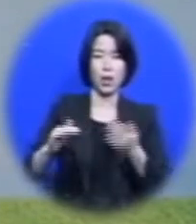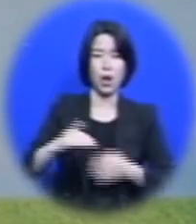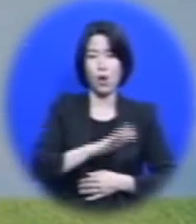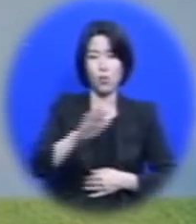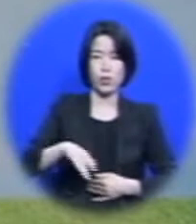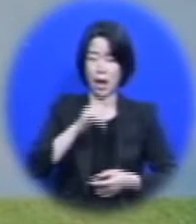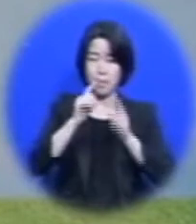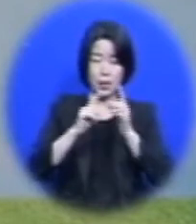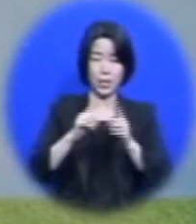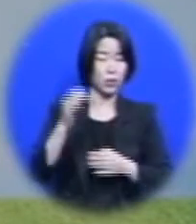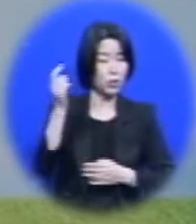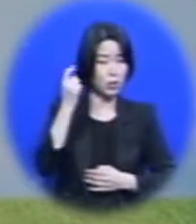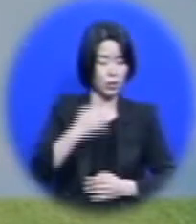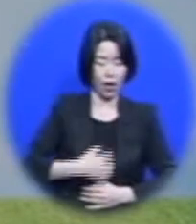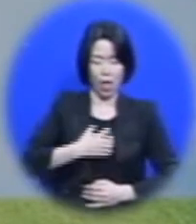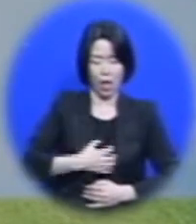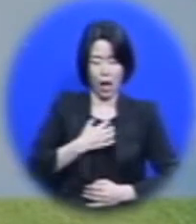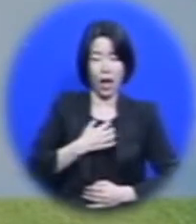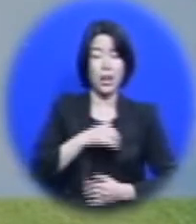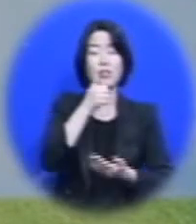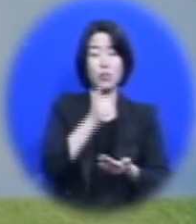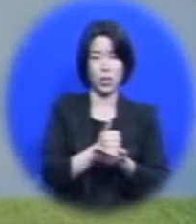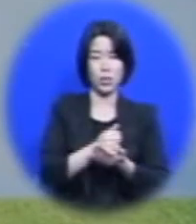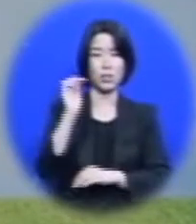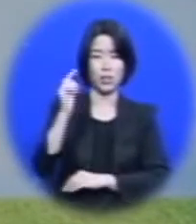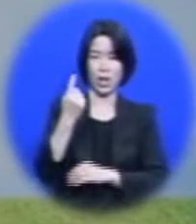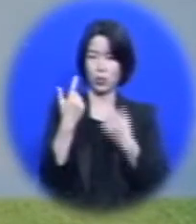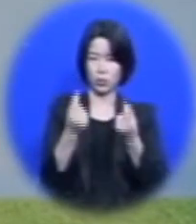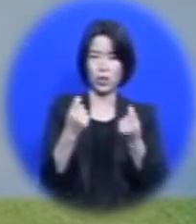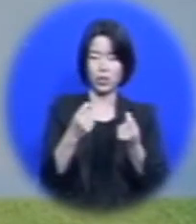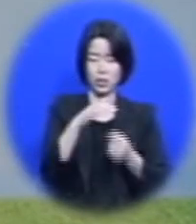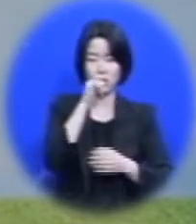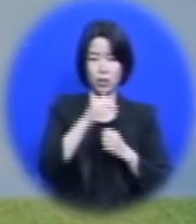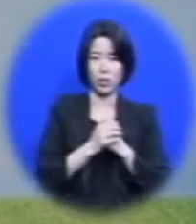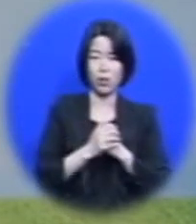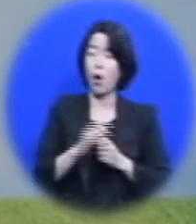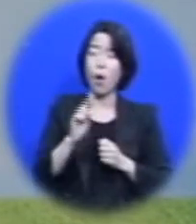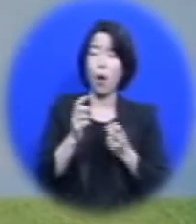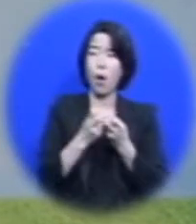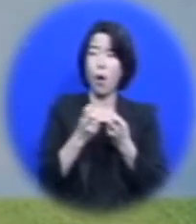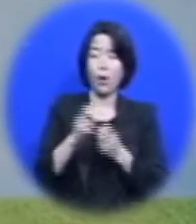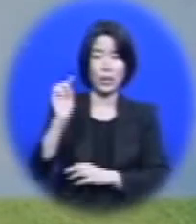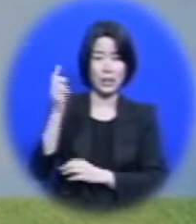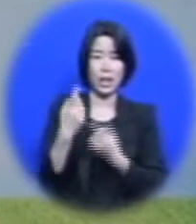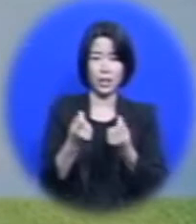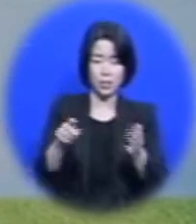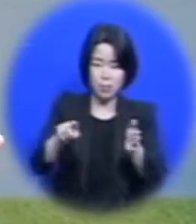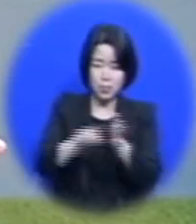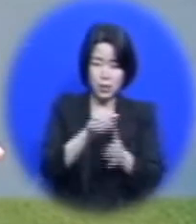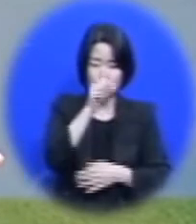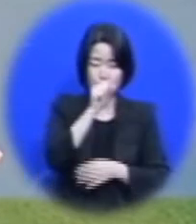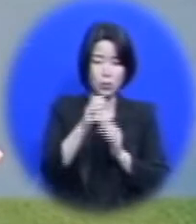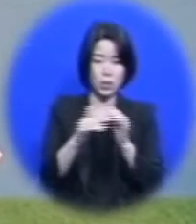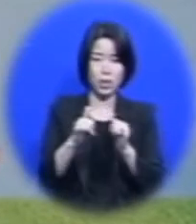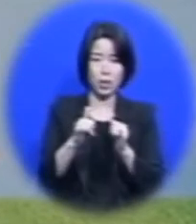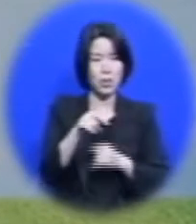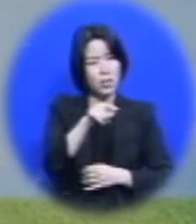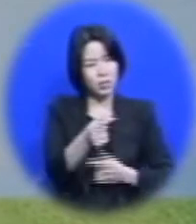듣기도 역겨울 만한 죄를 다윗이 지었어요. 어떻게 다윗 같은 믿음 좋은 사람이 그런 죄를 지을 수